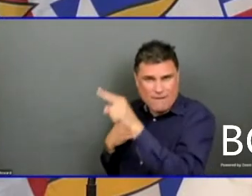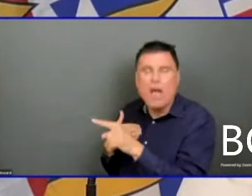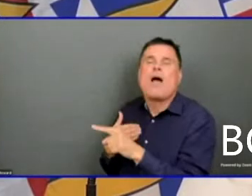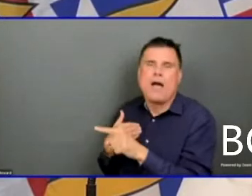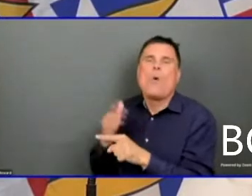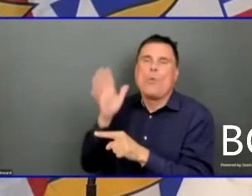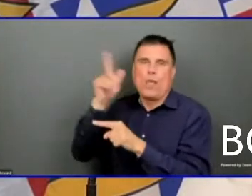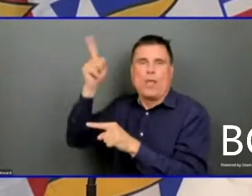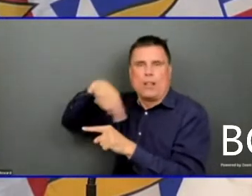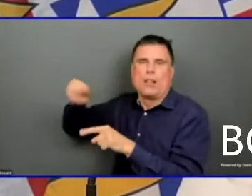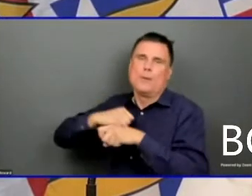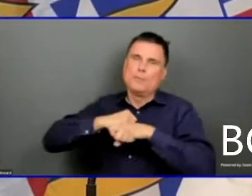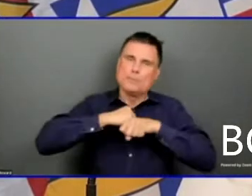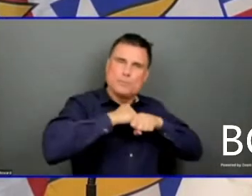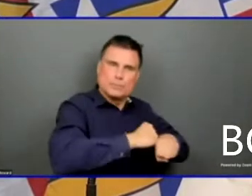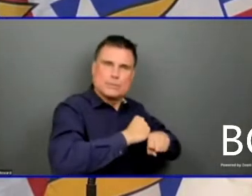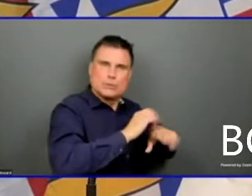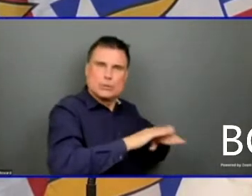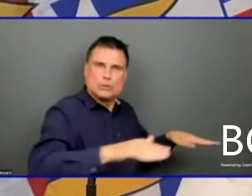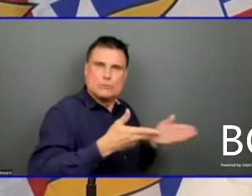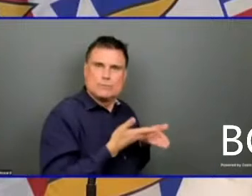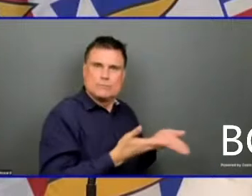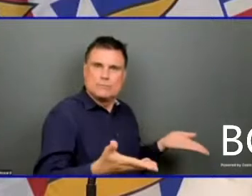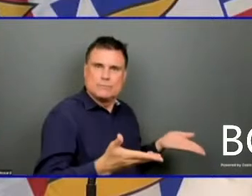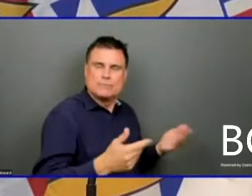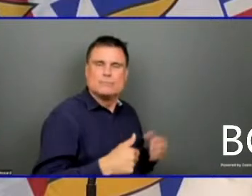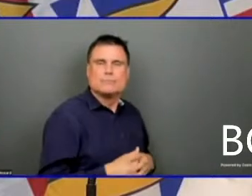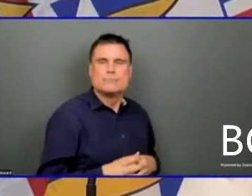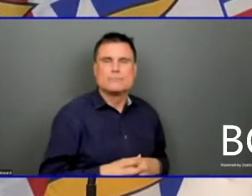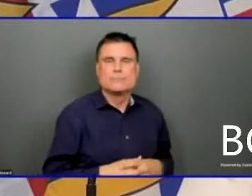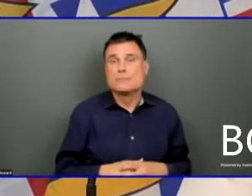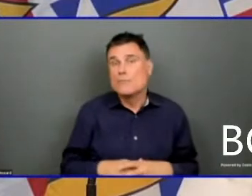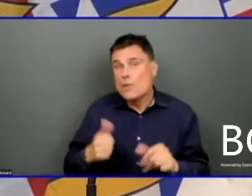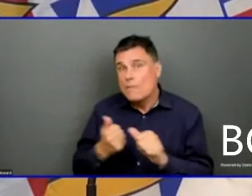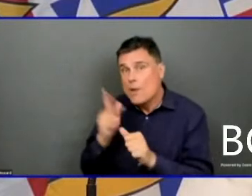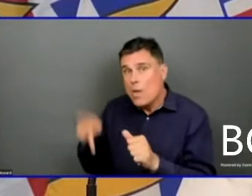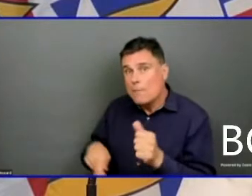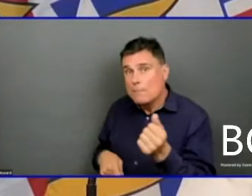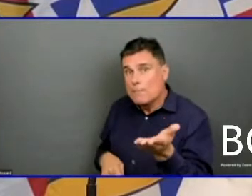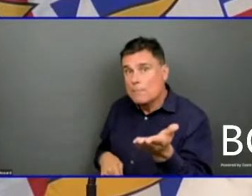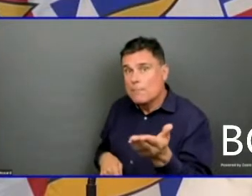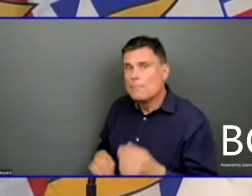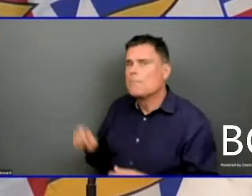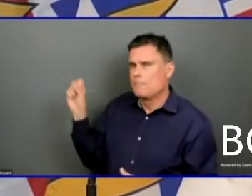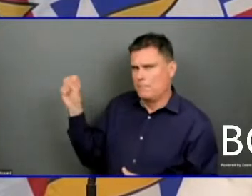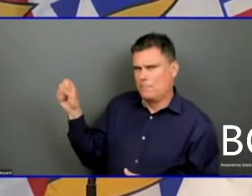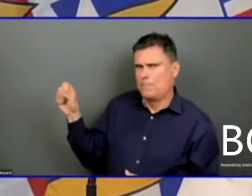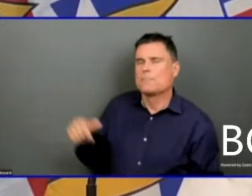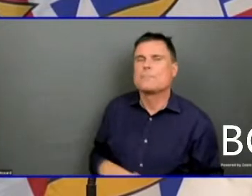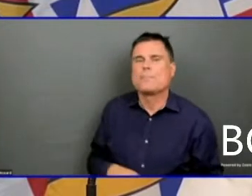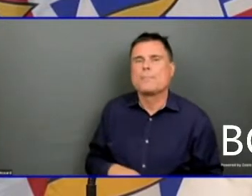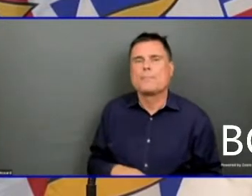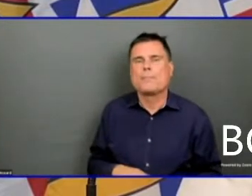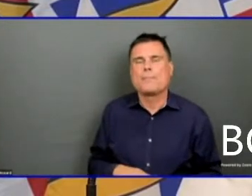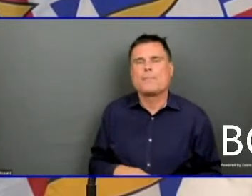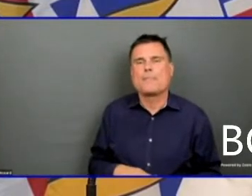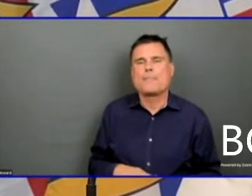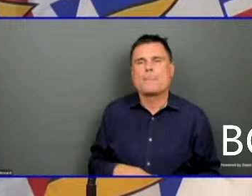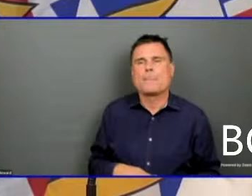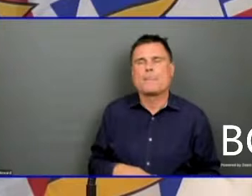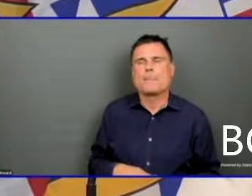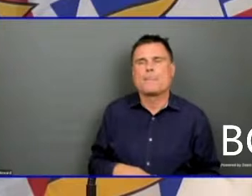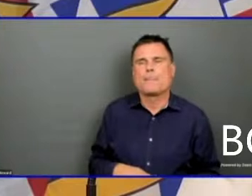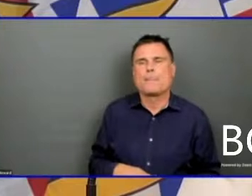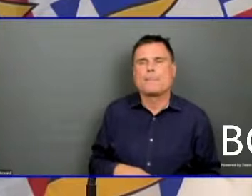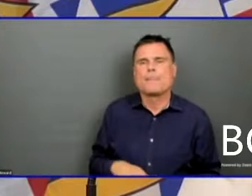呢，就开放起来了。现在看来呢，美加欧洲都可以，只要是大家每个国家的免疫